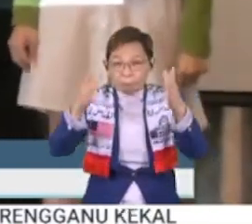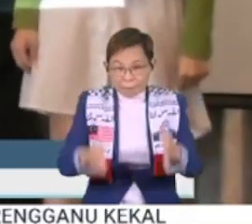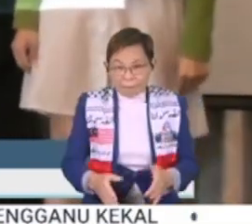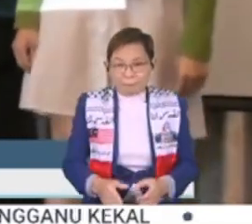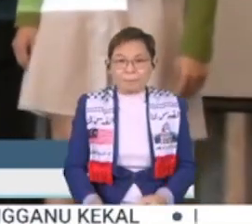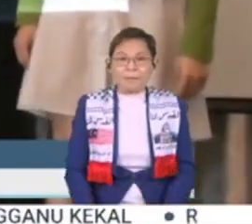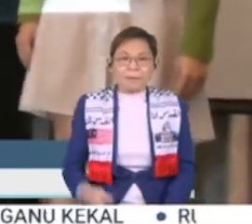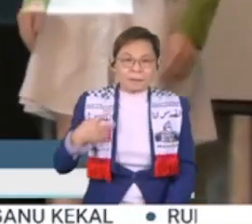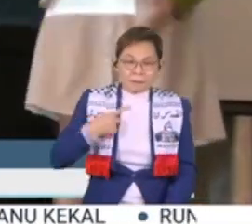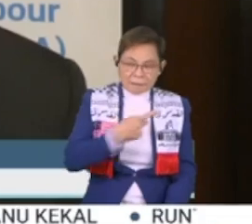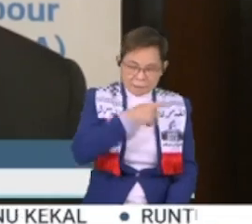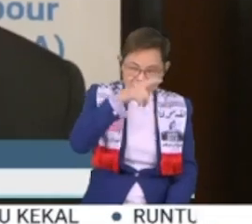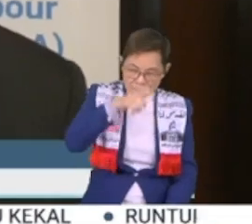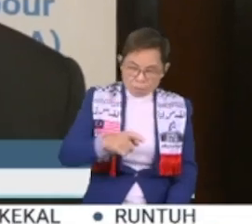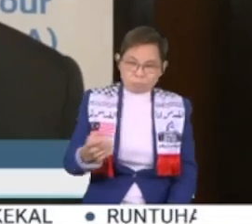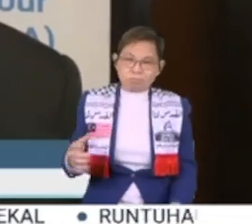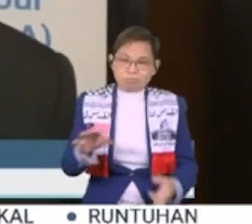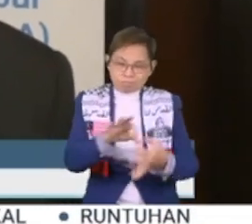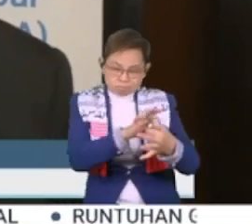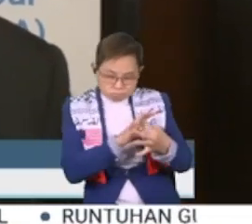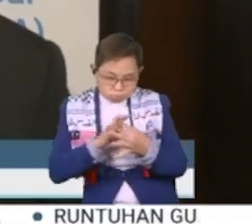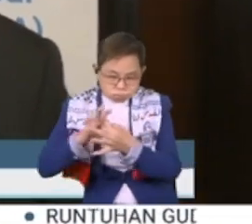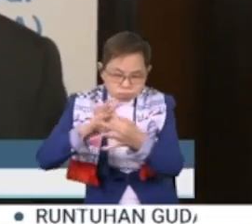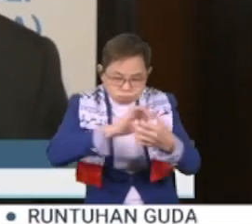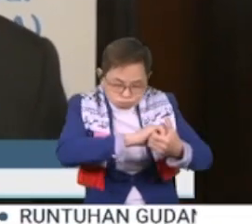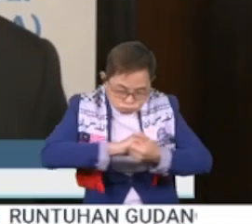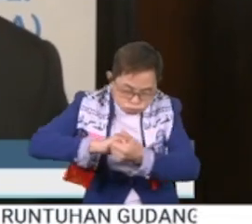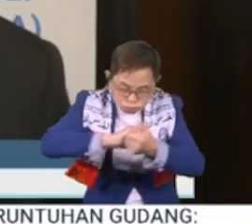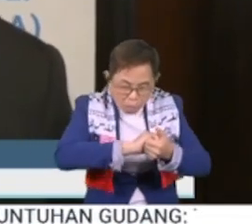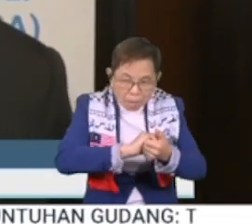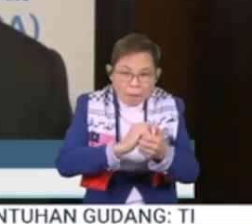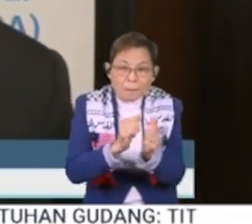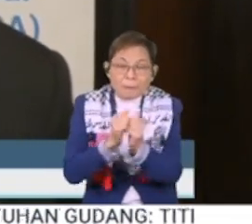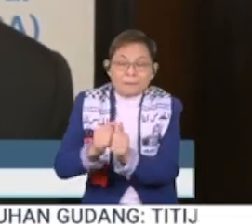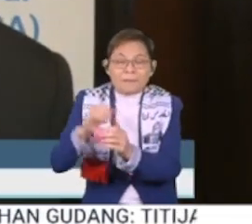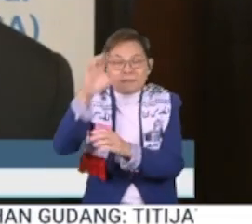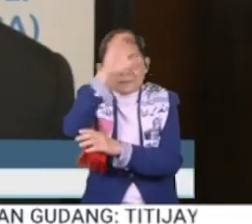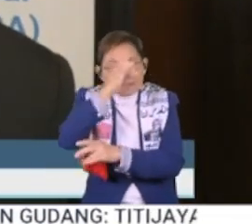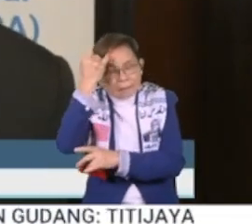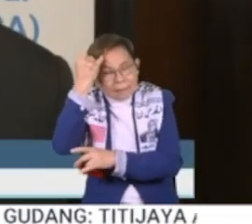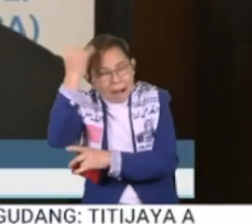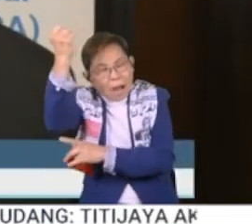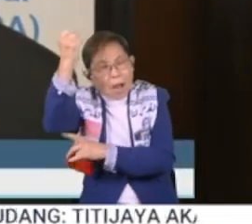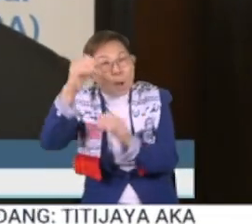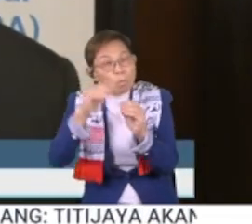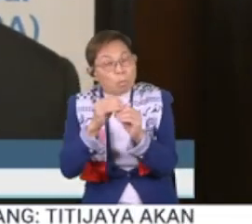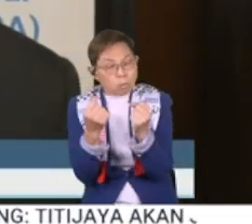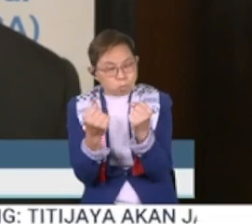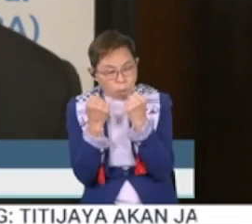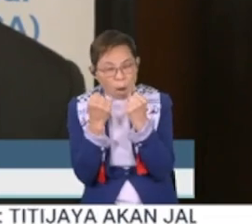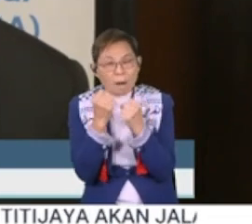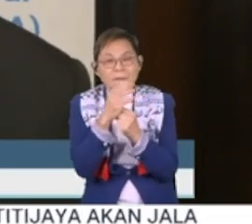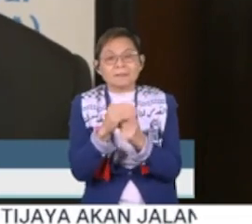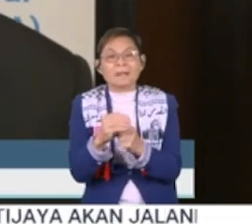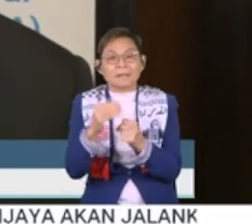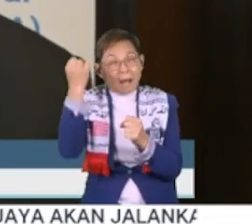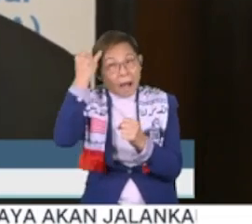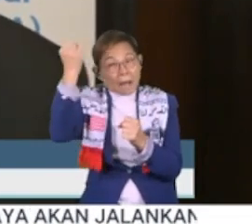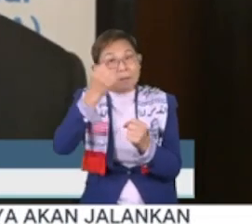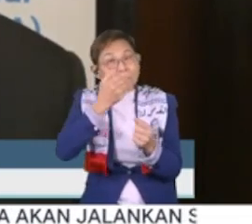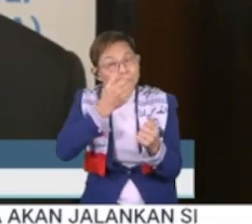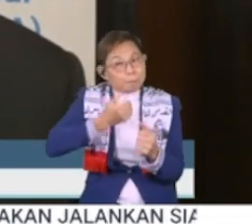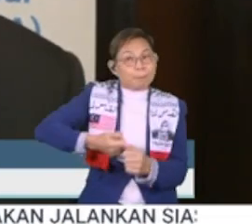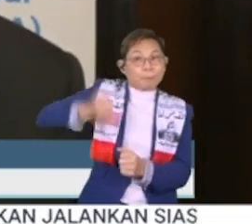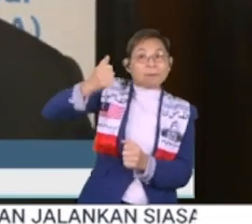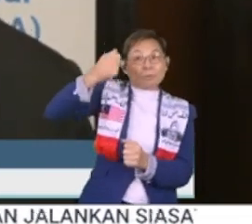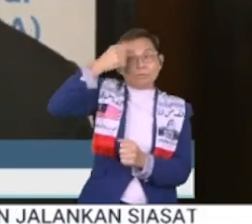saya rasa kita perlu mengembeling pikiran bersama untuk mencari idea-idea yang lebih mantap yang lebih Bernas